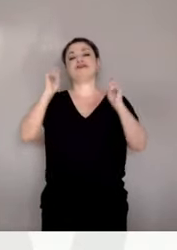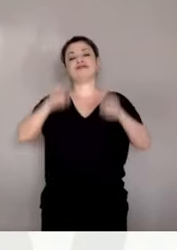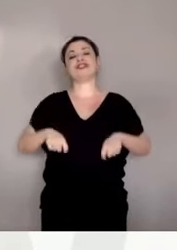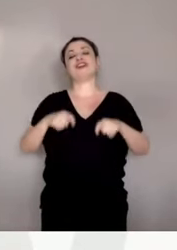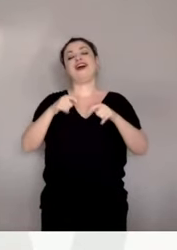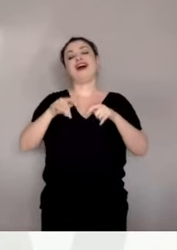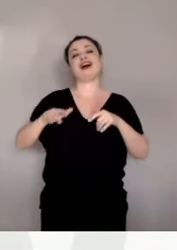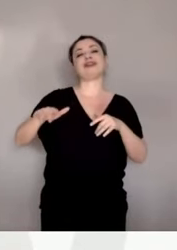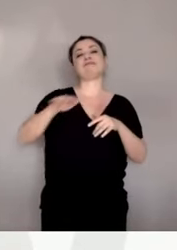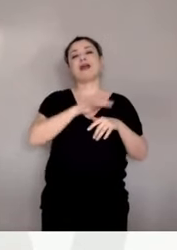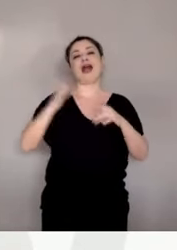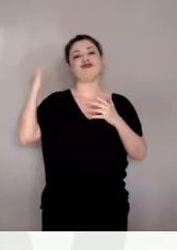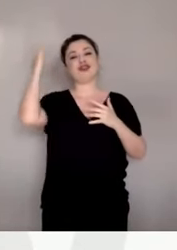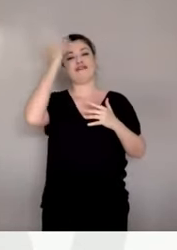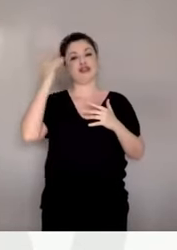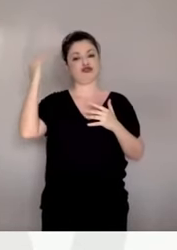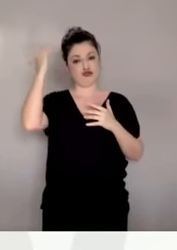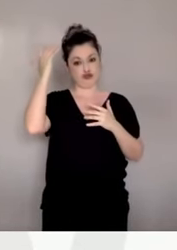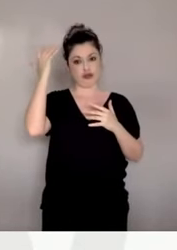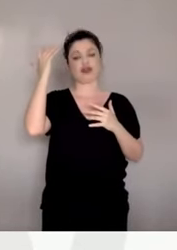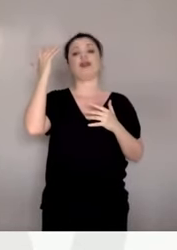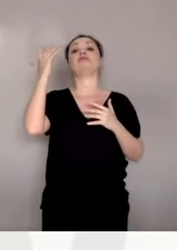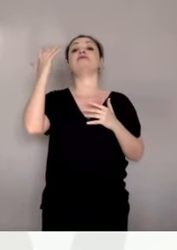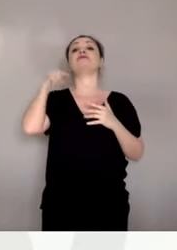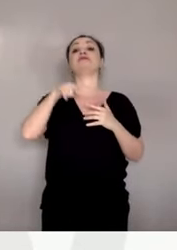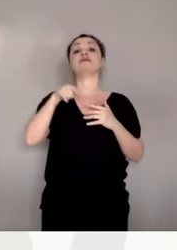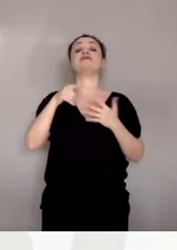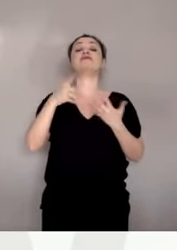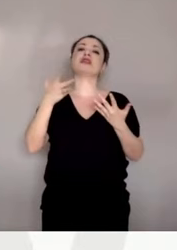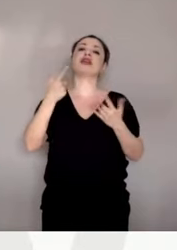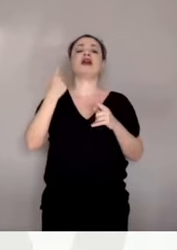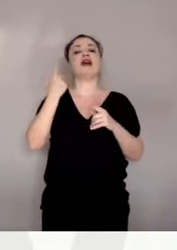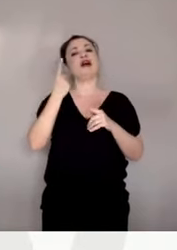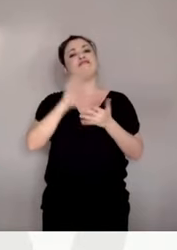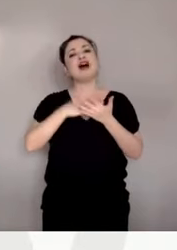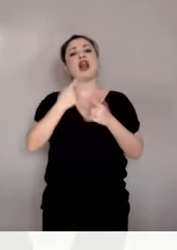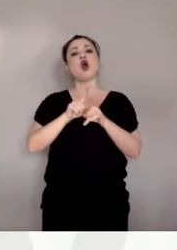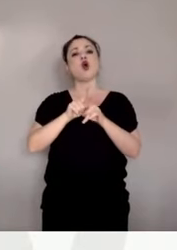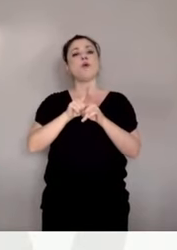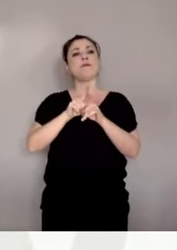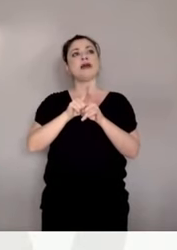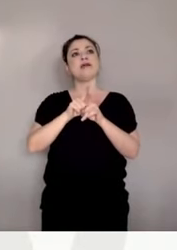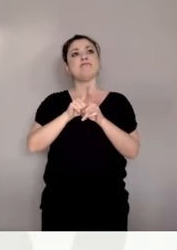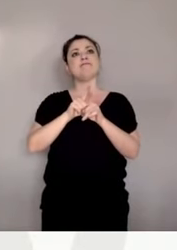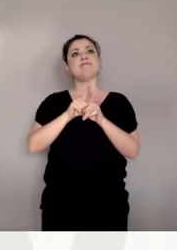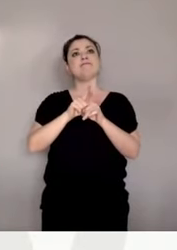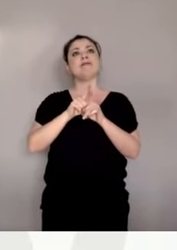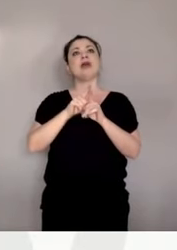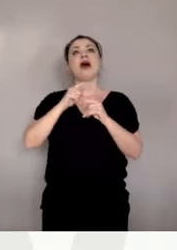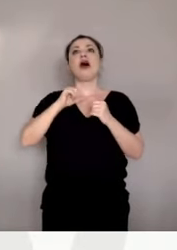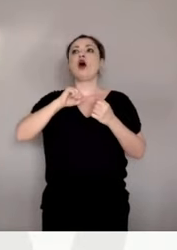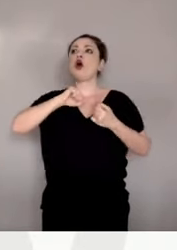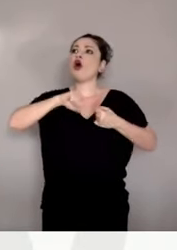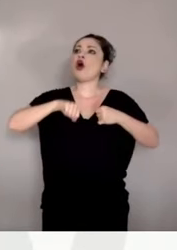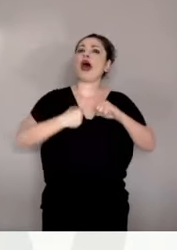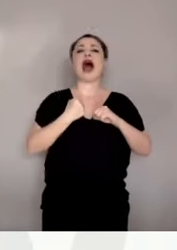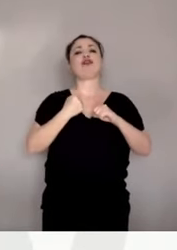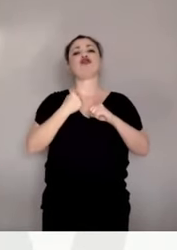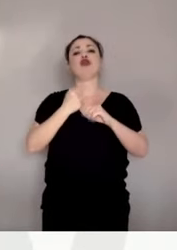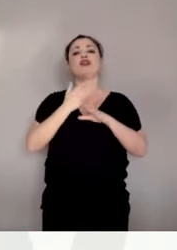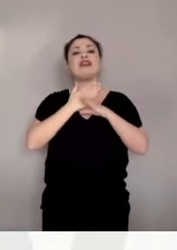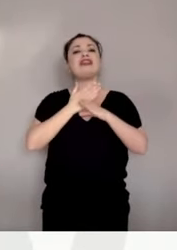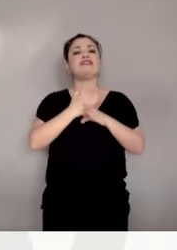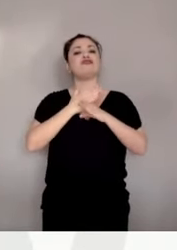riflessione che vuole essere un atto di condivisione sia culturale che, come diceva il rettore, anche